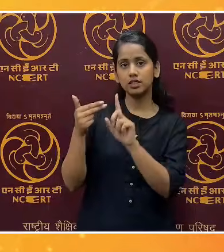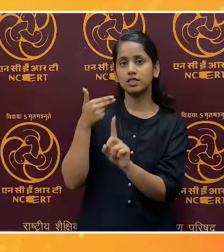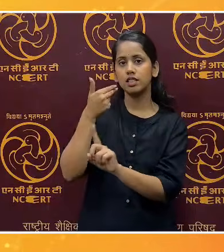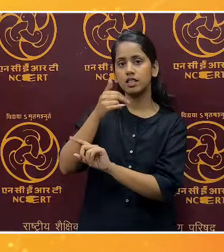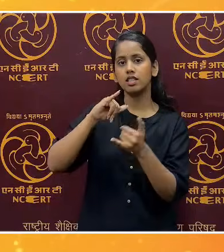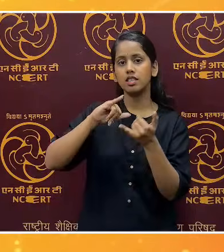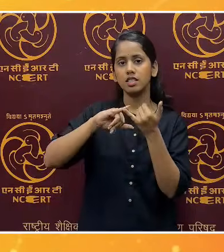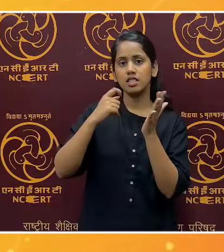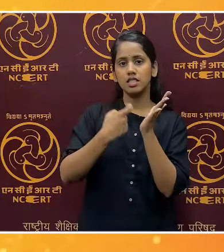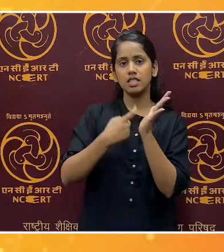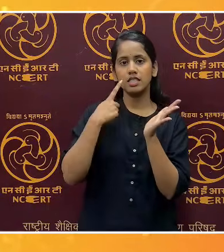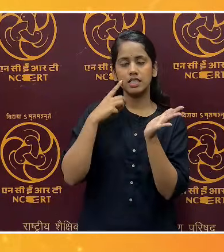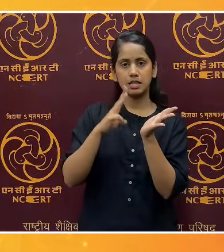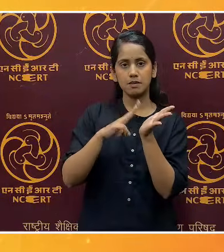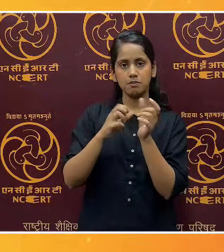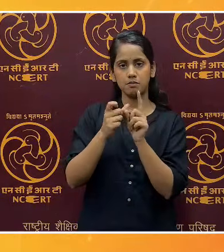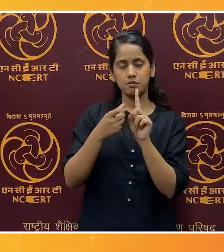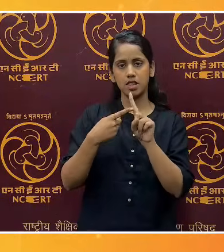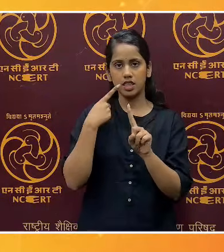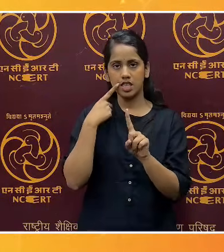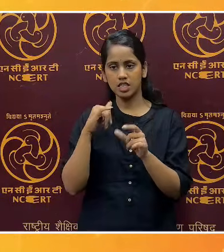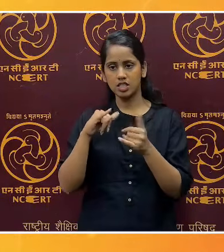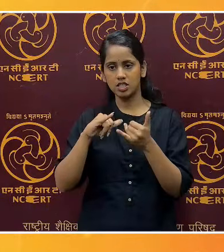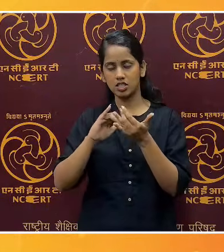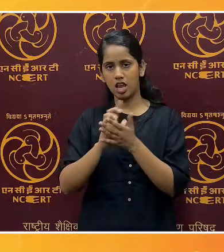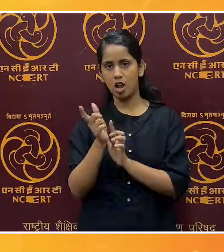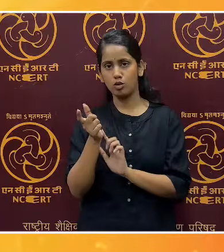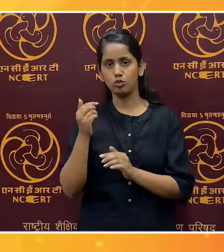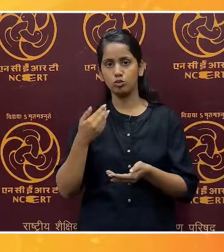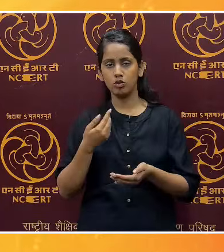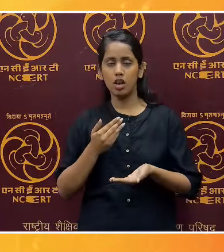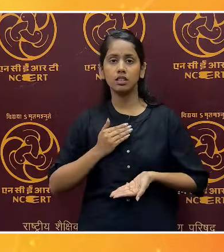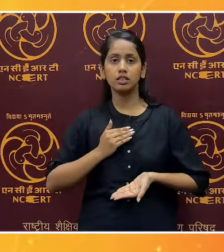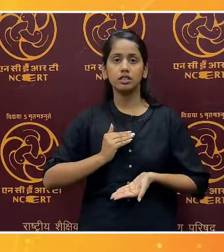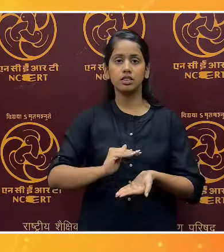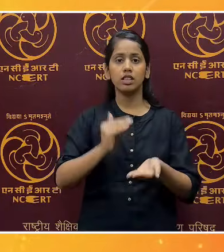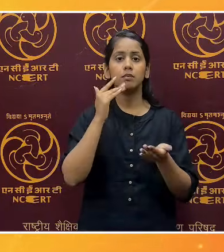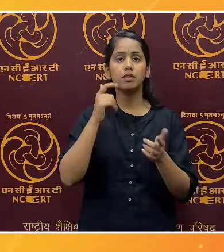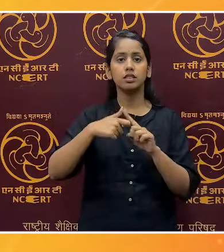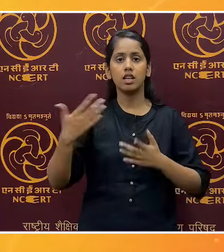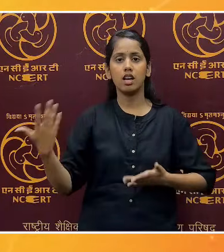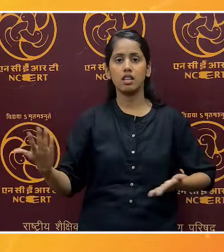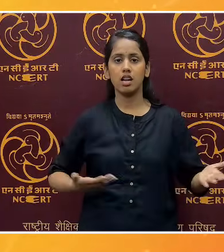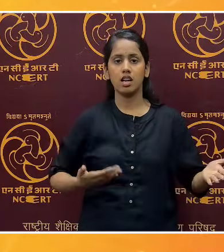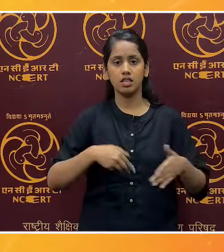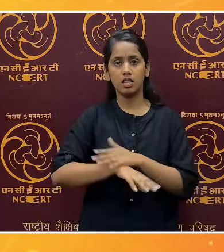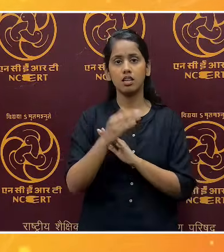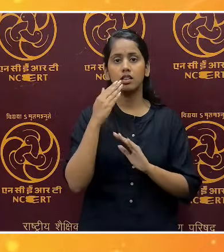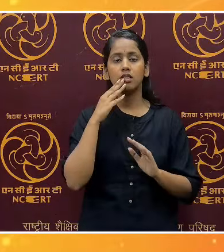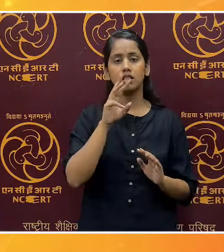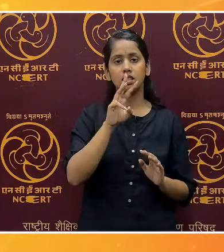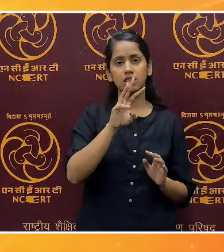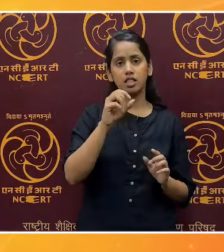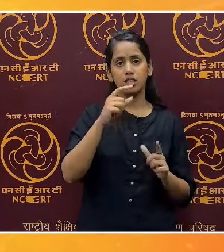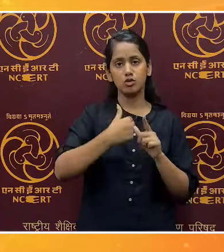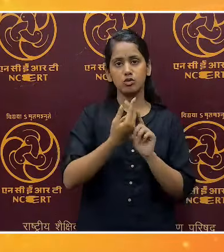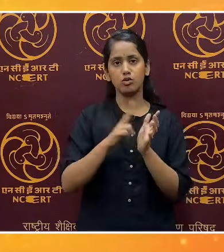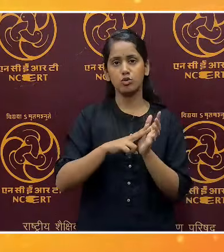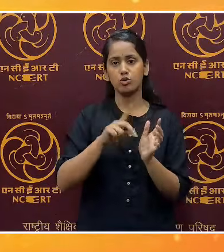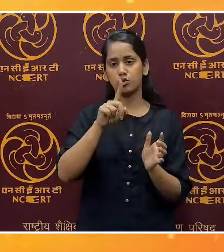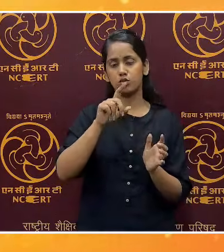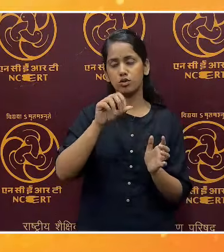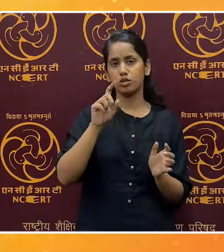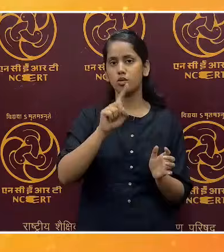श्रीमती सालू मर्दा तिमक्का। उनका जन्म कर्नाटक के तुमकुरु जिले में 30 जून 1911 को हुआ था। आओ मैं तुम्हें